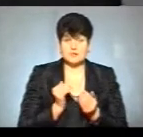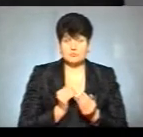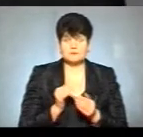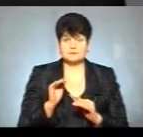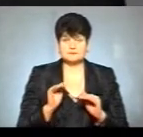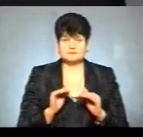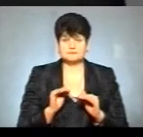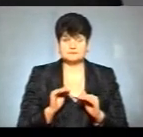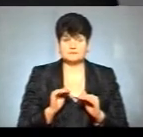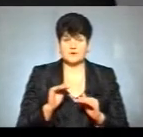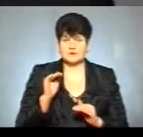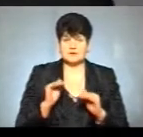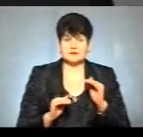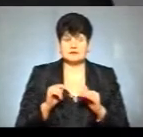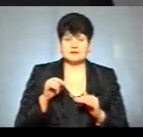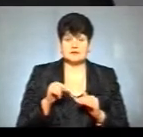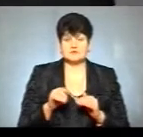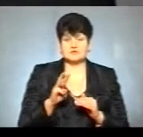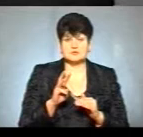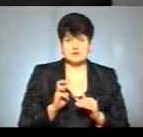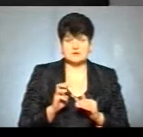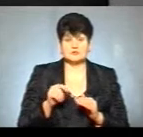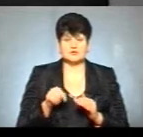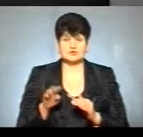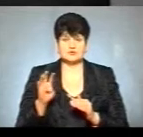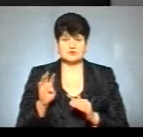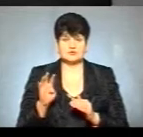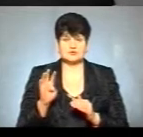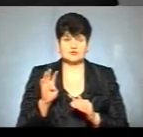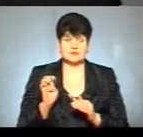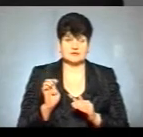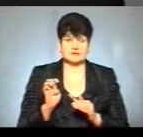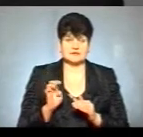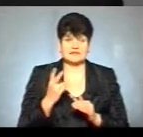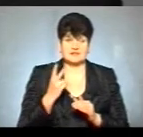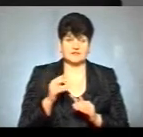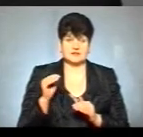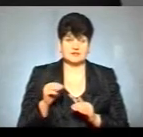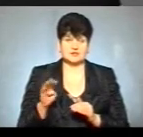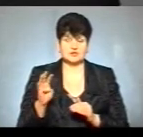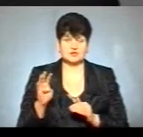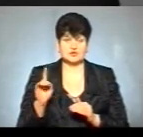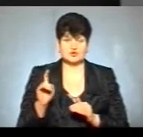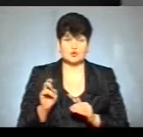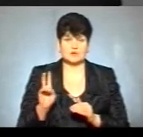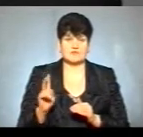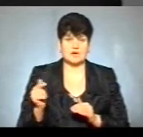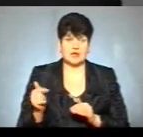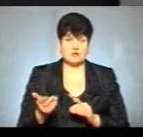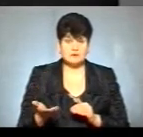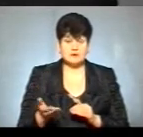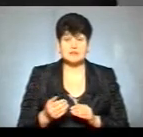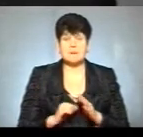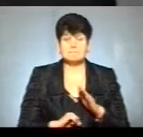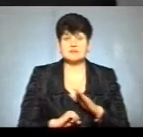від 4300 до 4700 гривень. Де 4300, де 2102 гривні. Саме